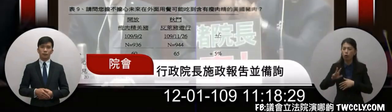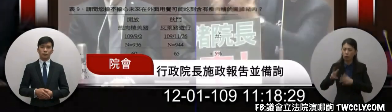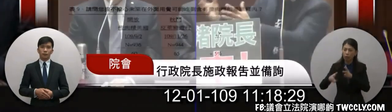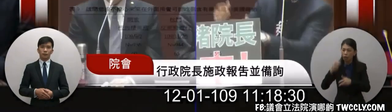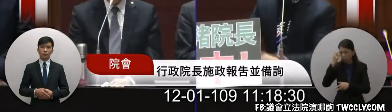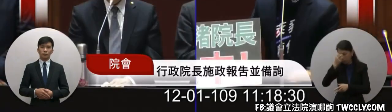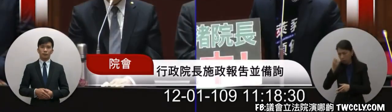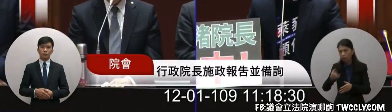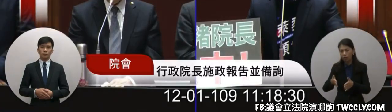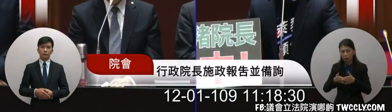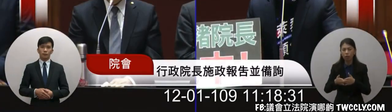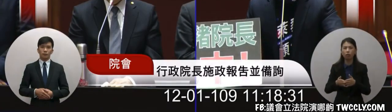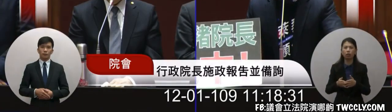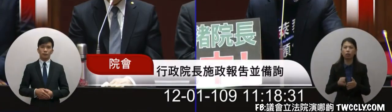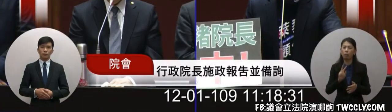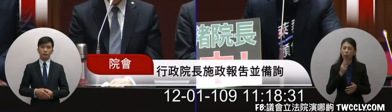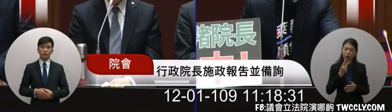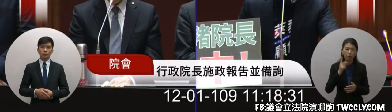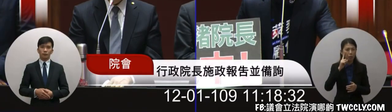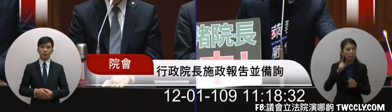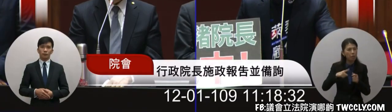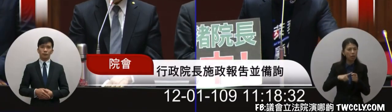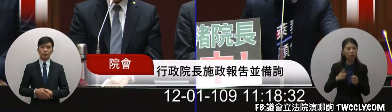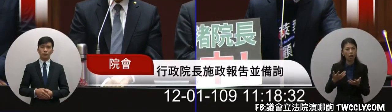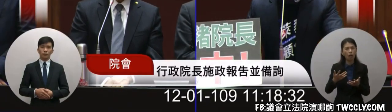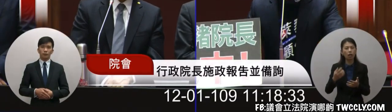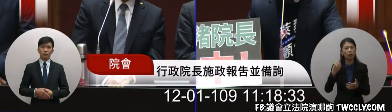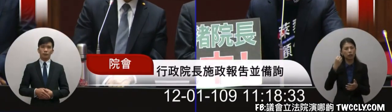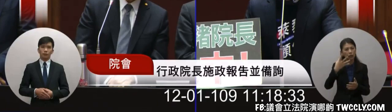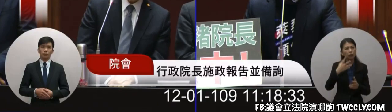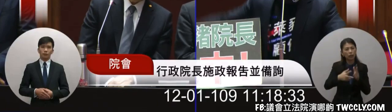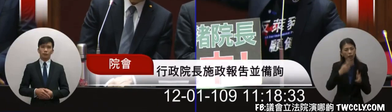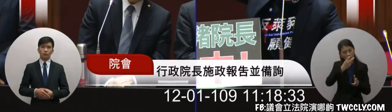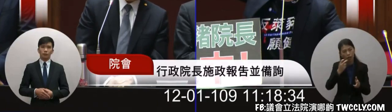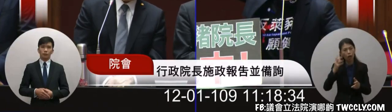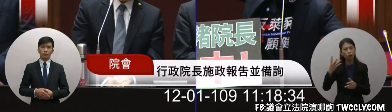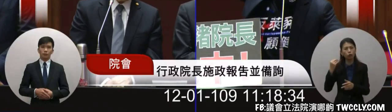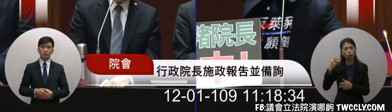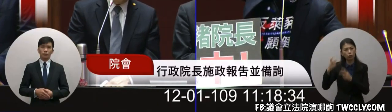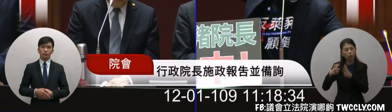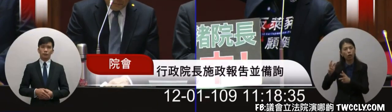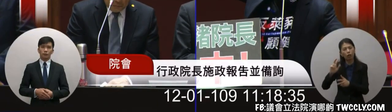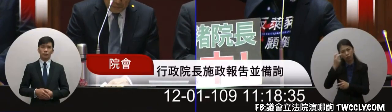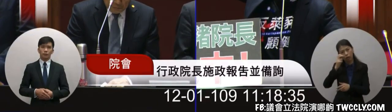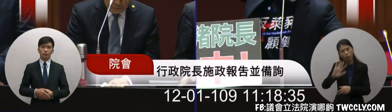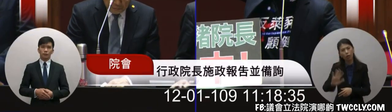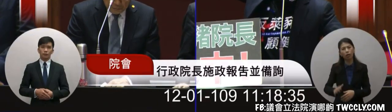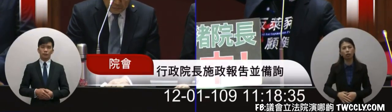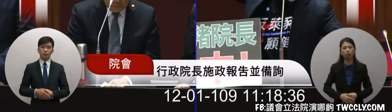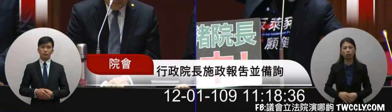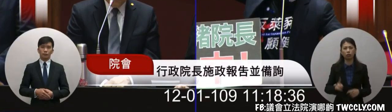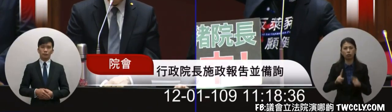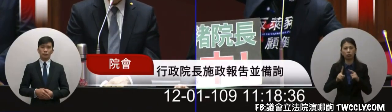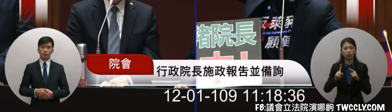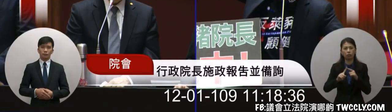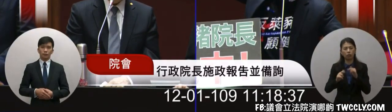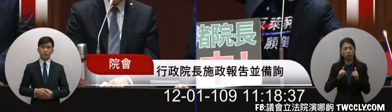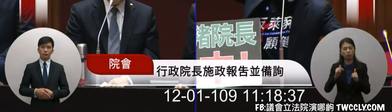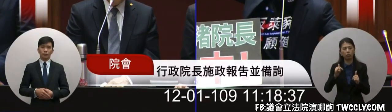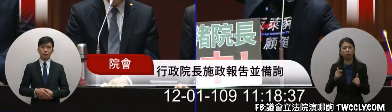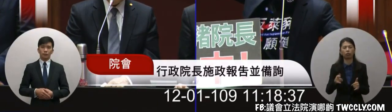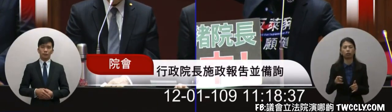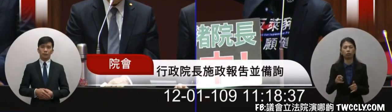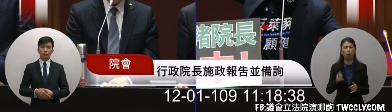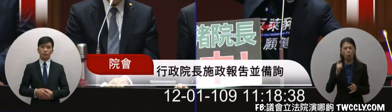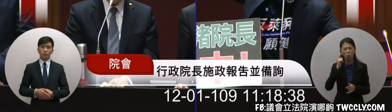不查厂，一下子又说明年新厂查，旧厂不查。国人的反应最直接，越来